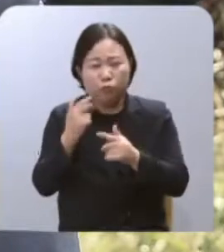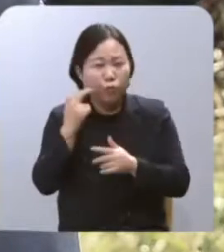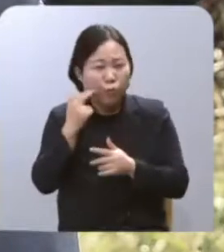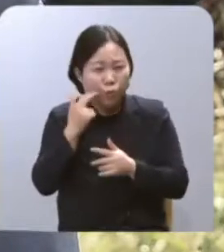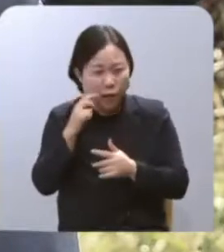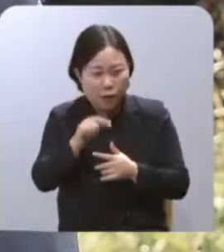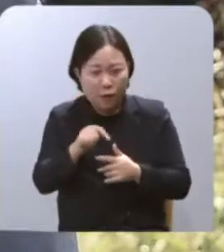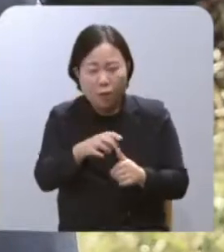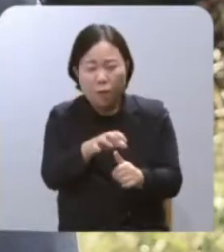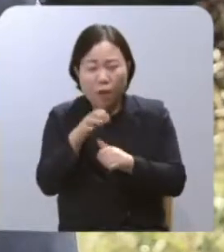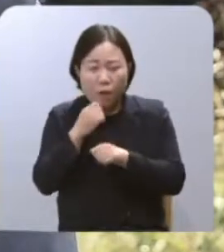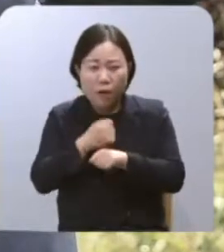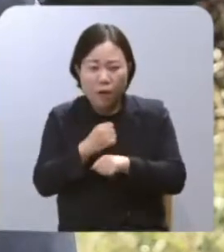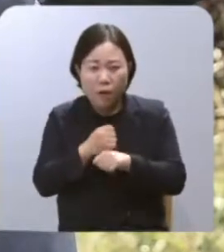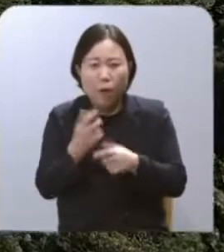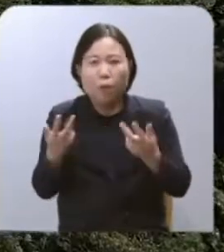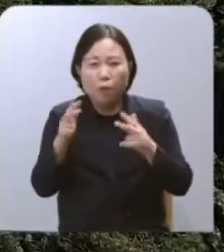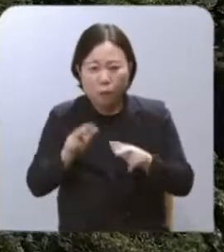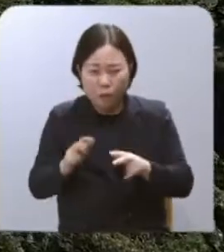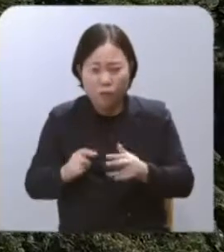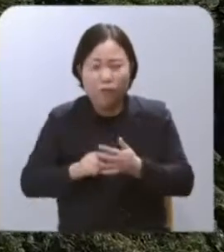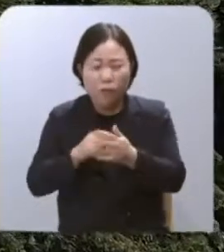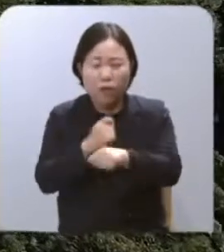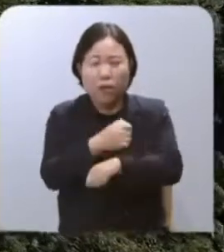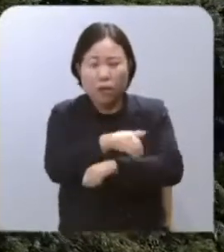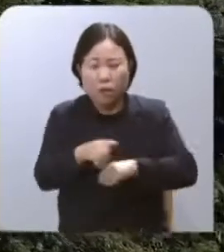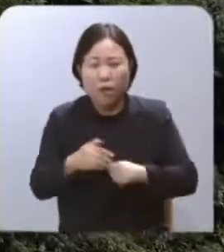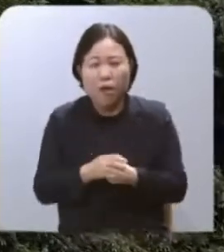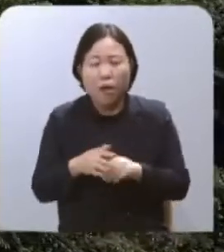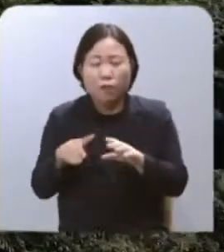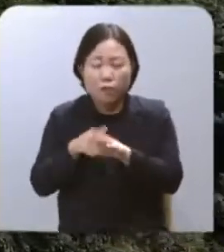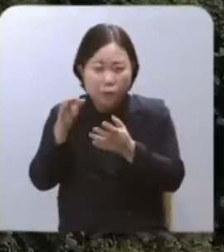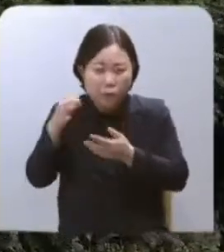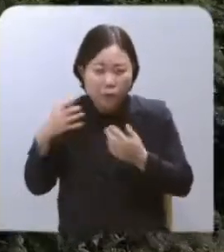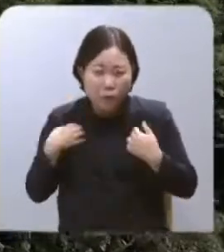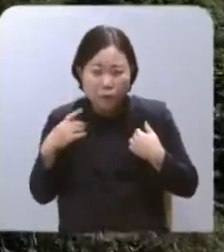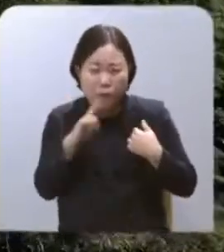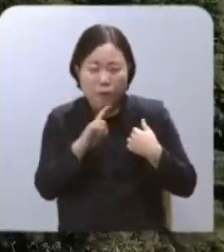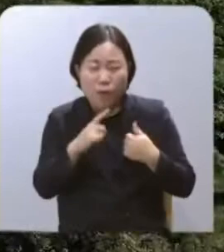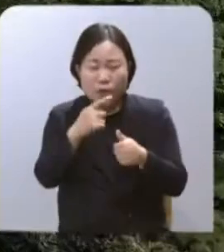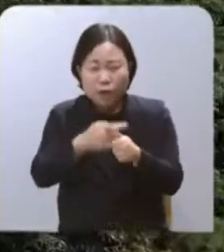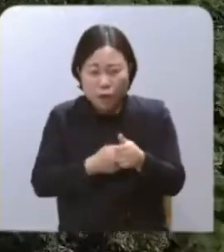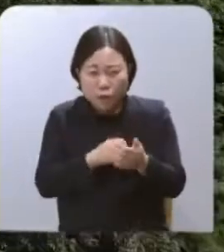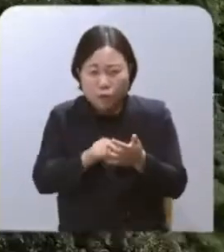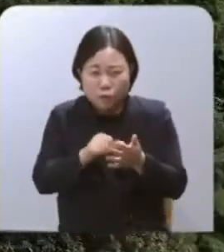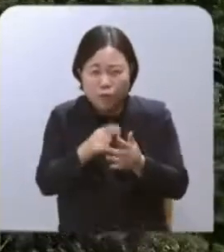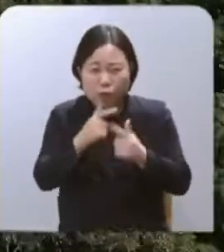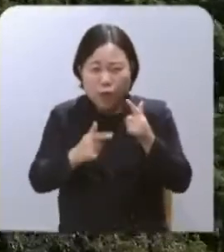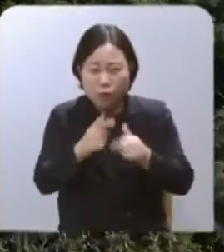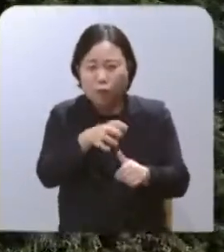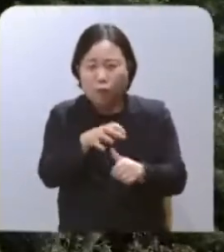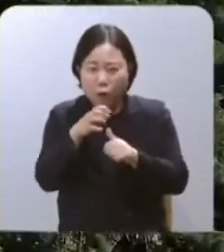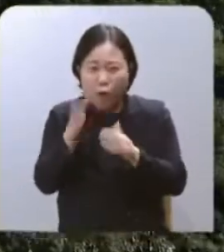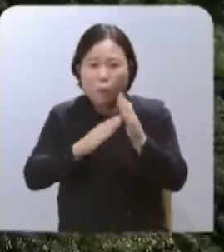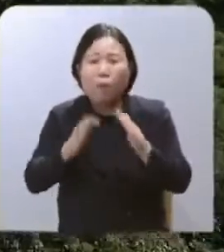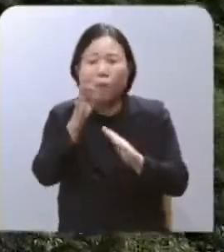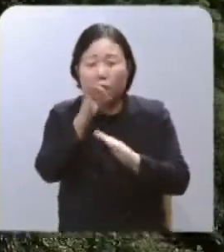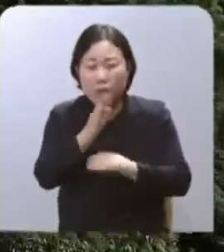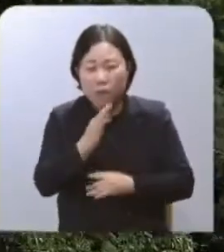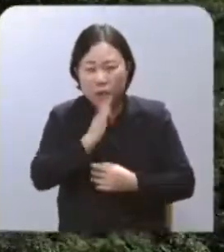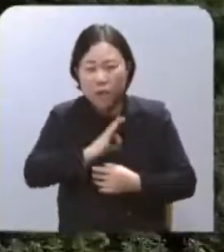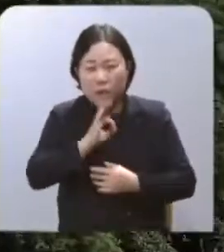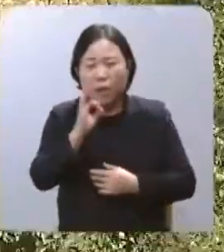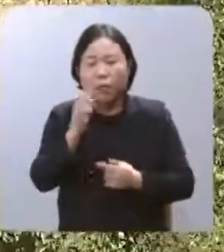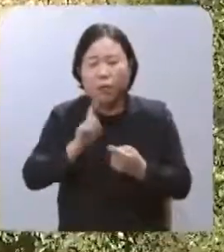0 허나 개념으로 접근을 하려고 하고 있습니다 문화재청 도 천연기념물 자원화 와 공익적 활용방안에 긍정적인